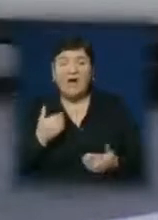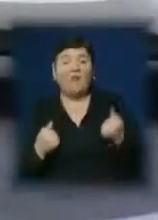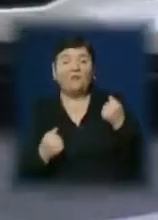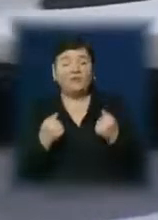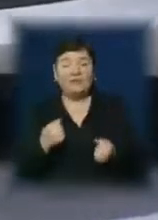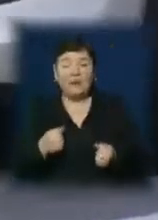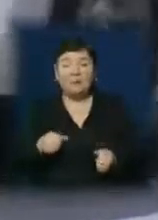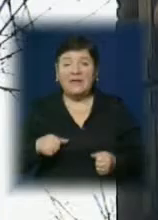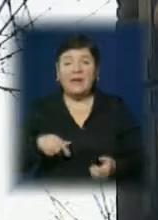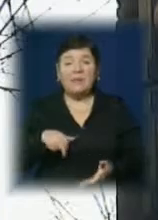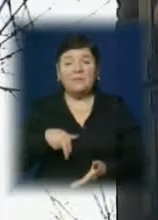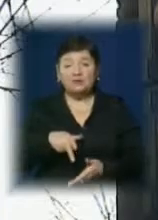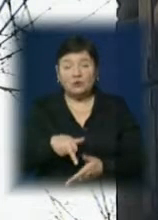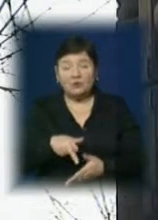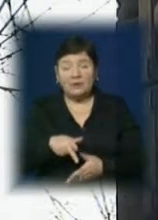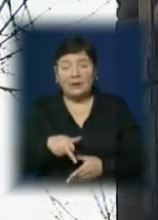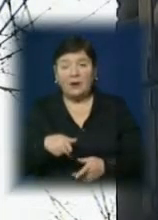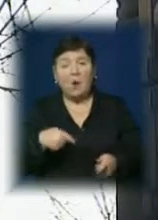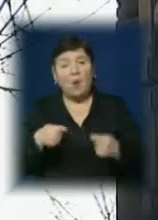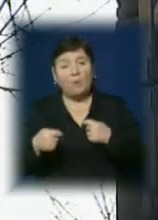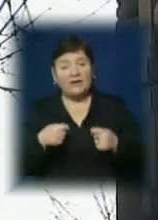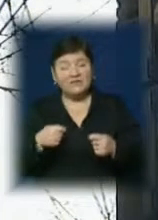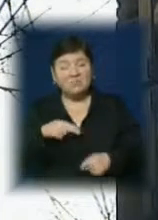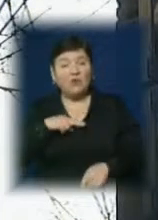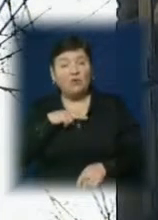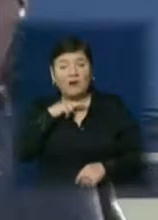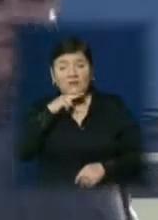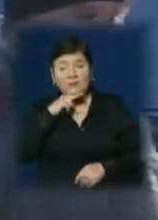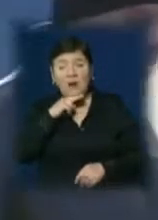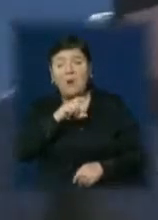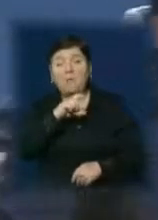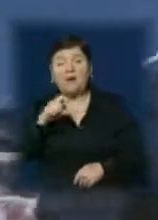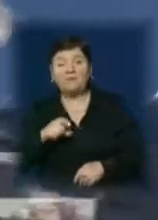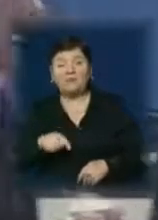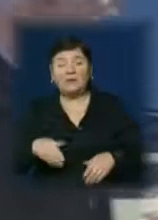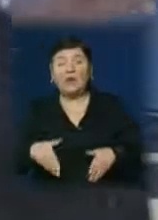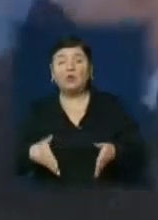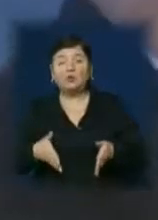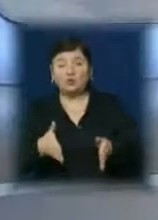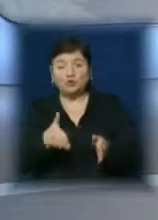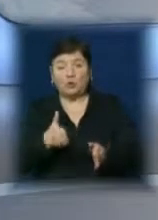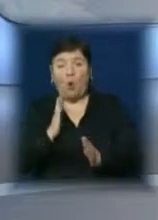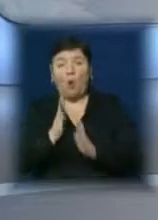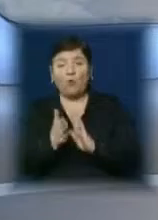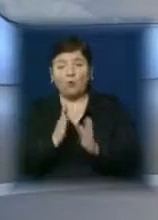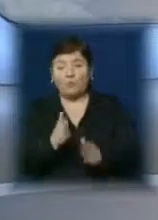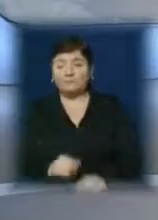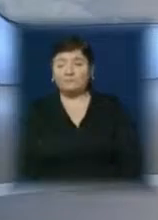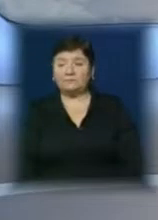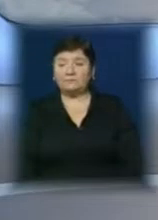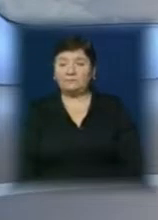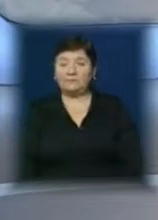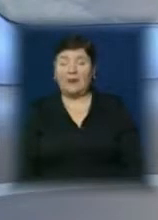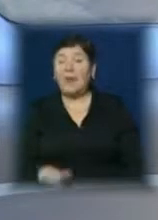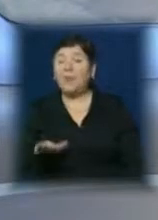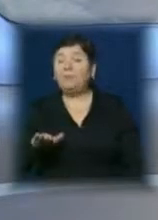Видвинули пересувні насосні станції в район Великого Бичкова. Там, можливо, буде тиса висока, прийдеться закрити шлюзи і відкачувати